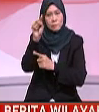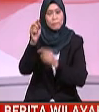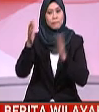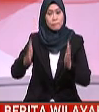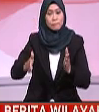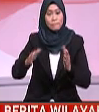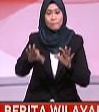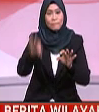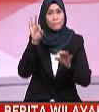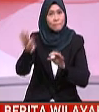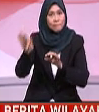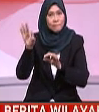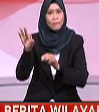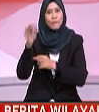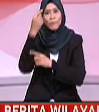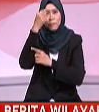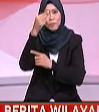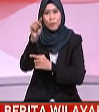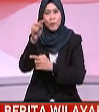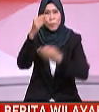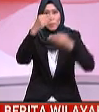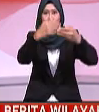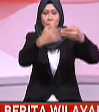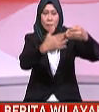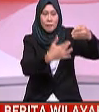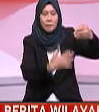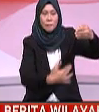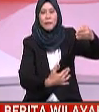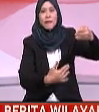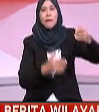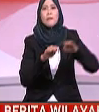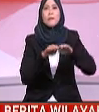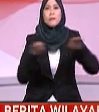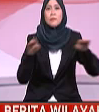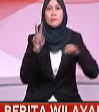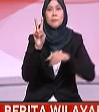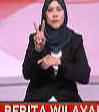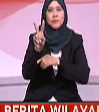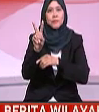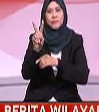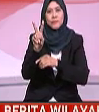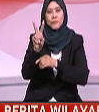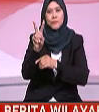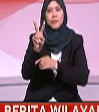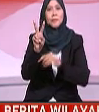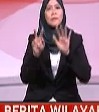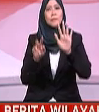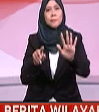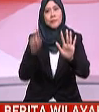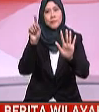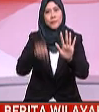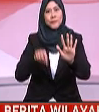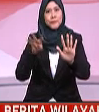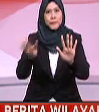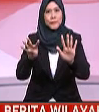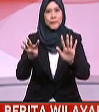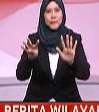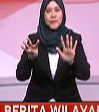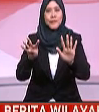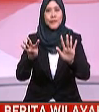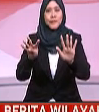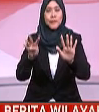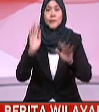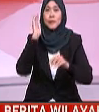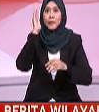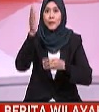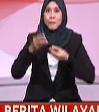yang dipilih untuk disenaraikan dalam fasa kedua pada 5 hari bulan April. Iaitu kita